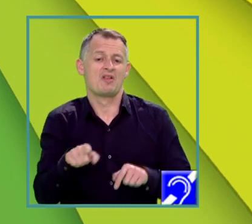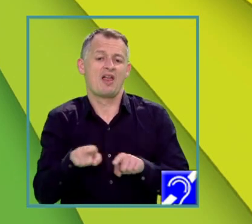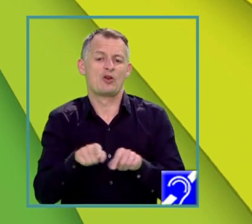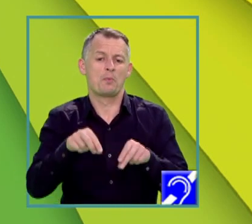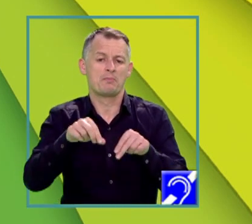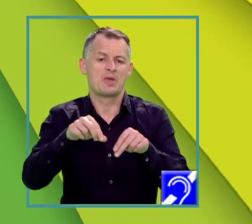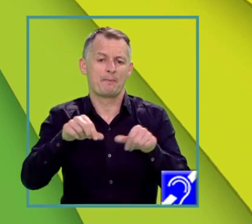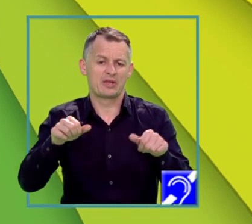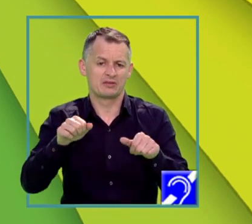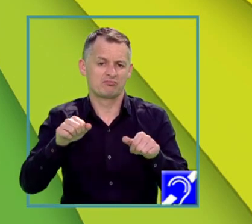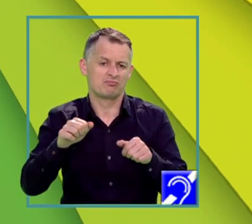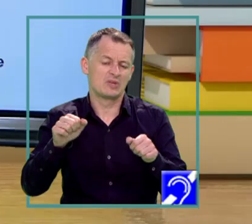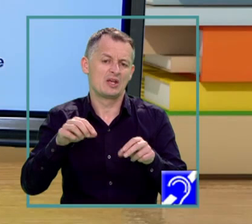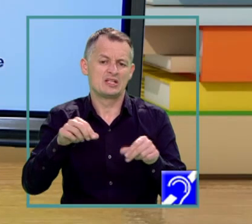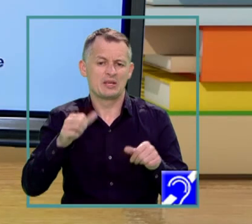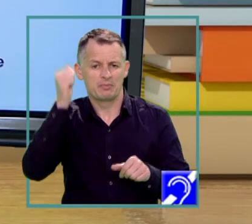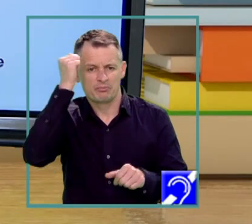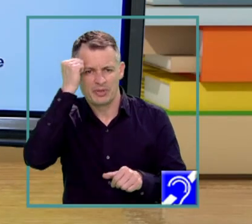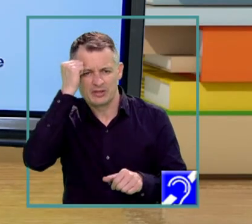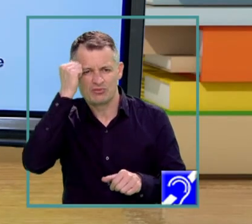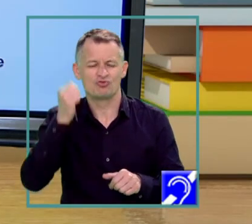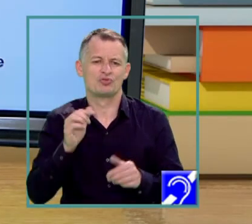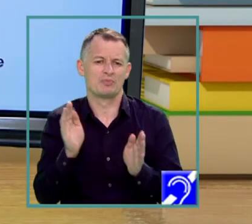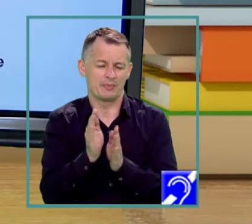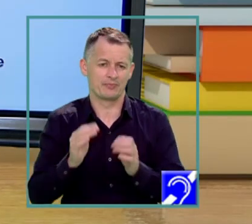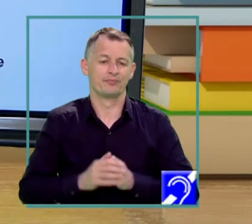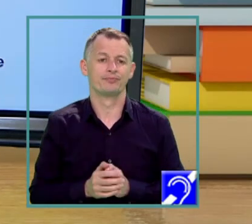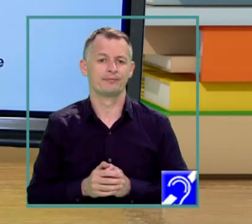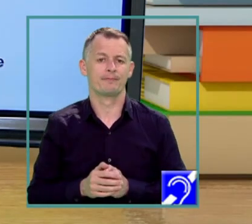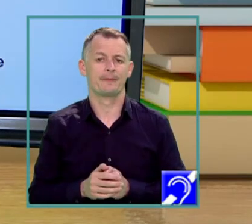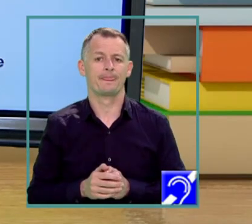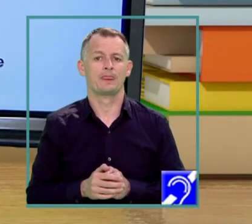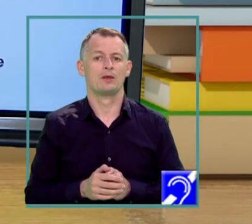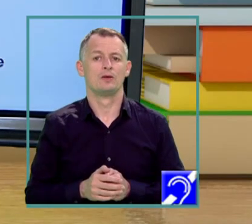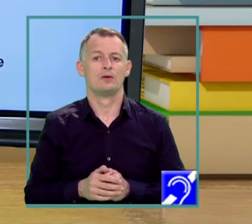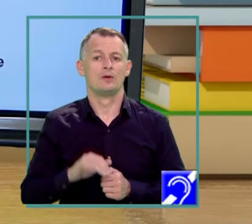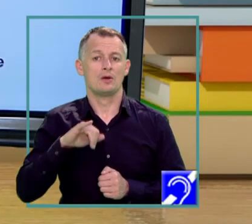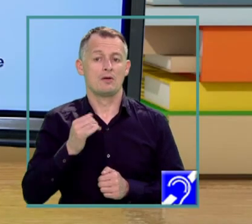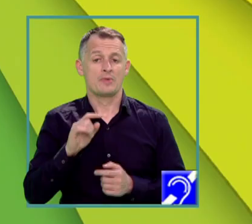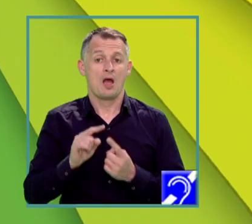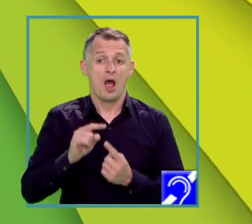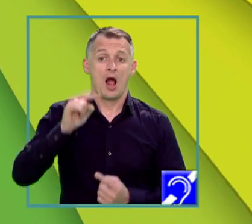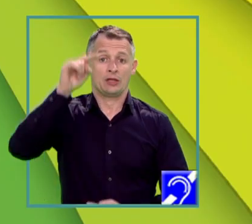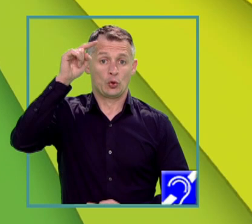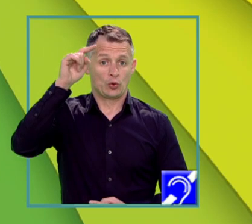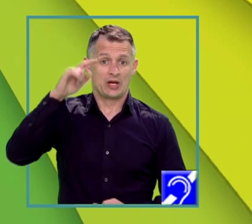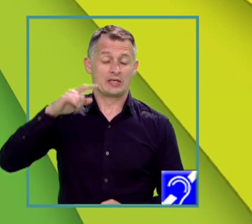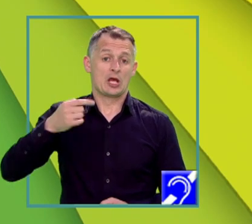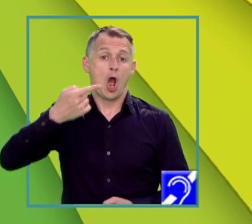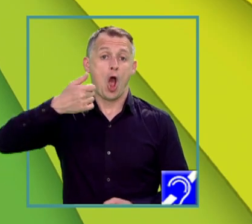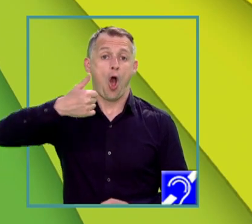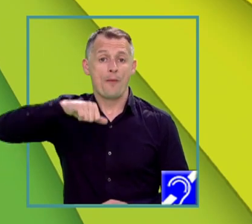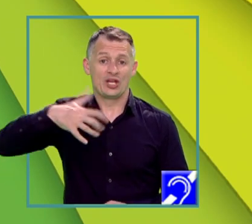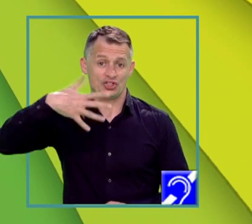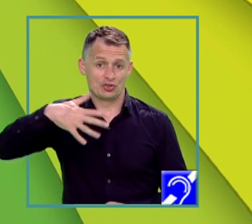argile marne ă altitudinea De ce urcă în zona montană altitudinea este peste 1.500